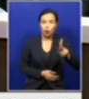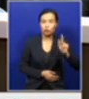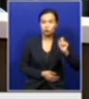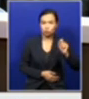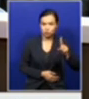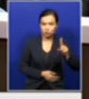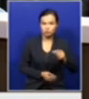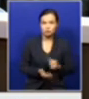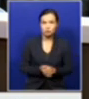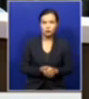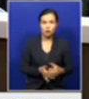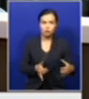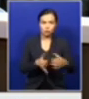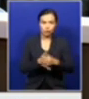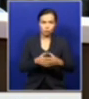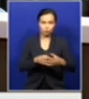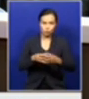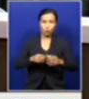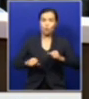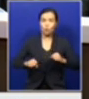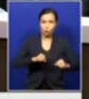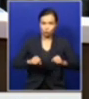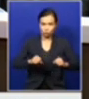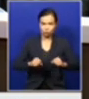ใช้ควบคุมวัยรุ่นค่ะ